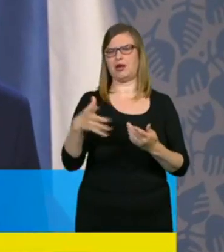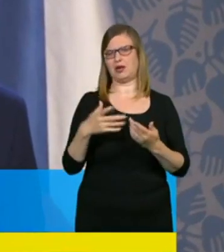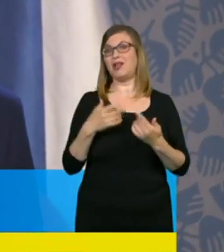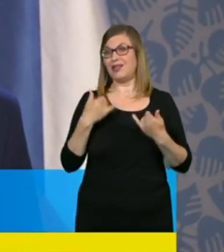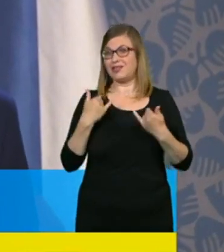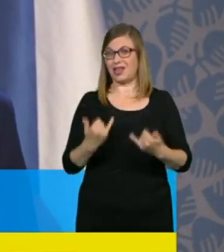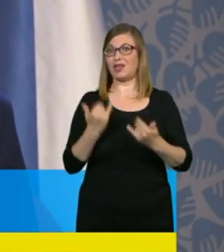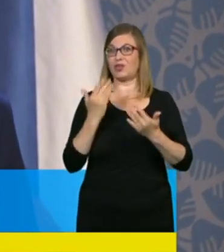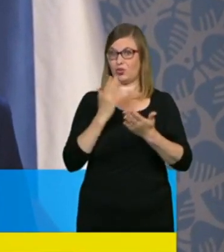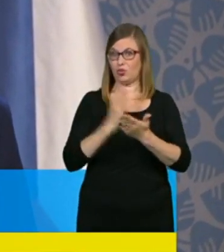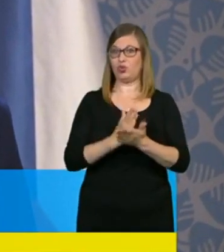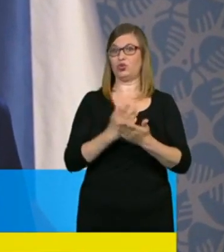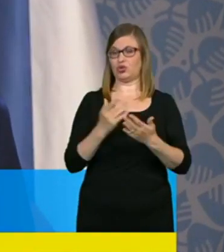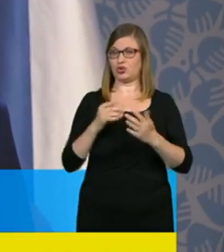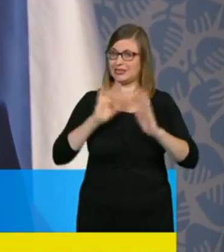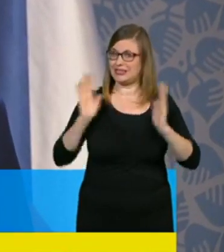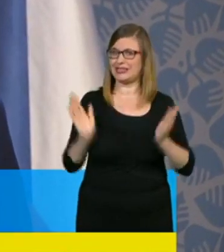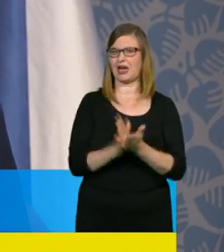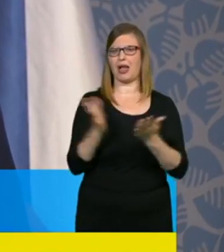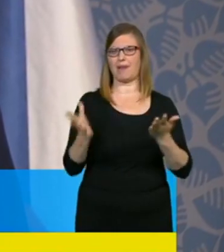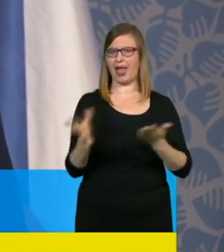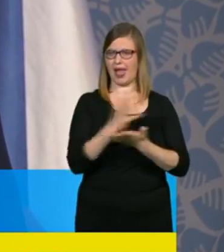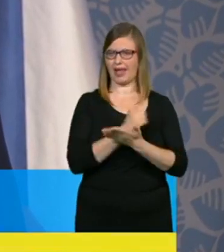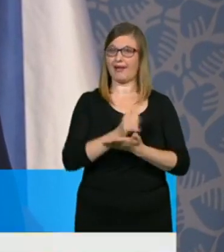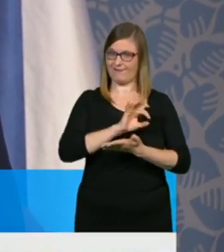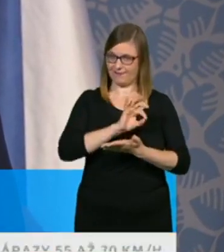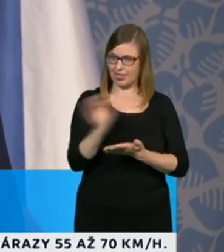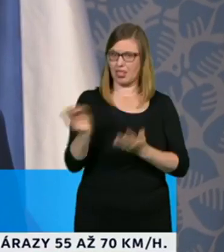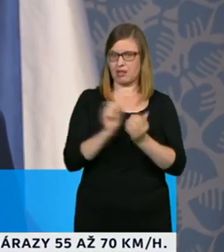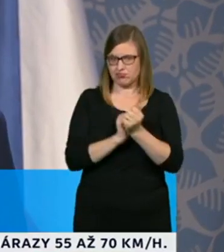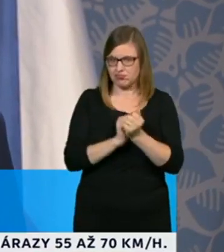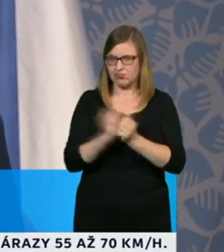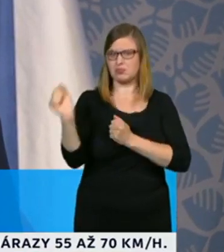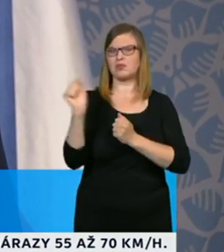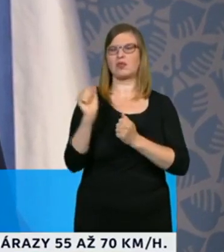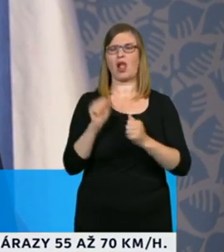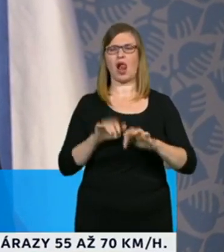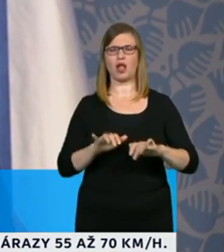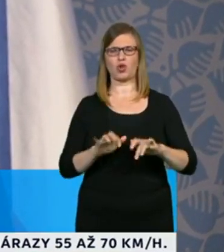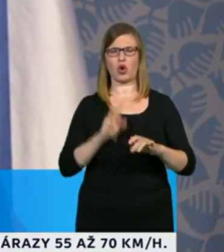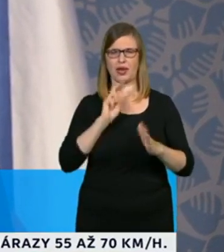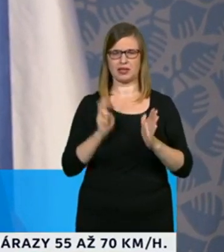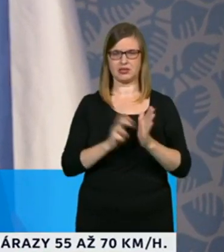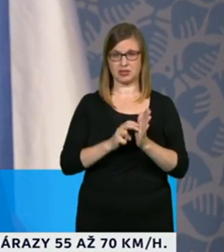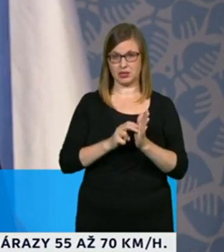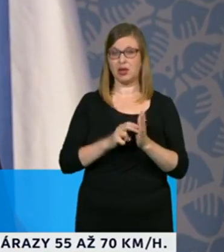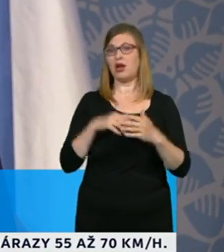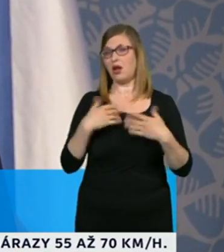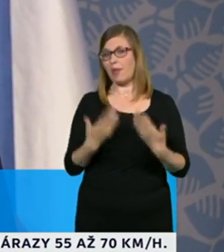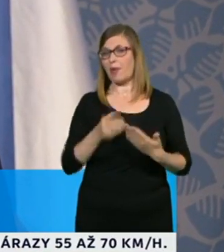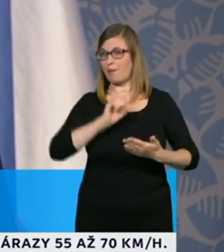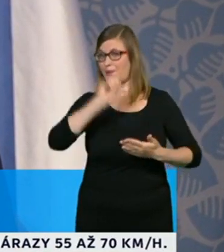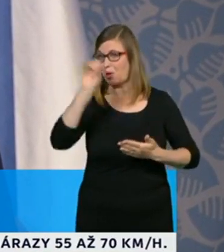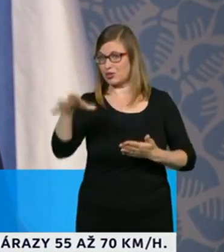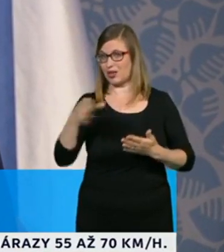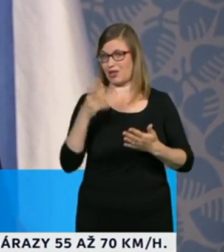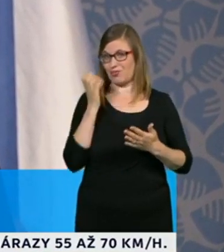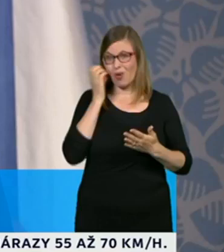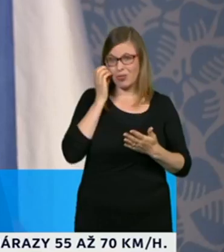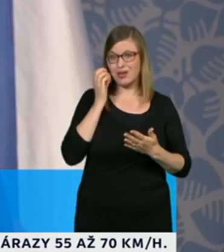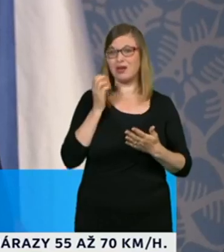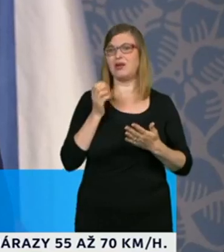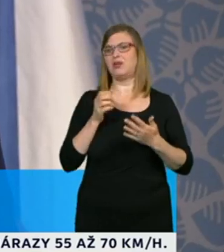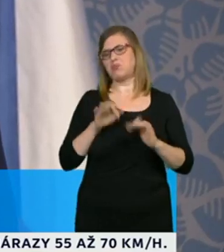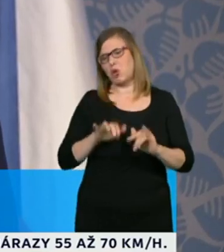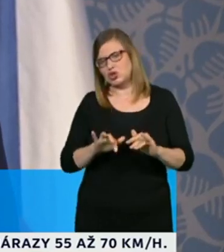95, možná ještě více procent léků, ale doposud jediný vlastně zatím papírový recept, který je i ze zákona